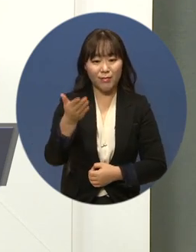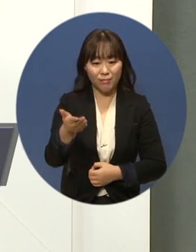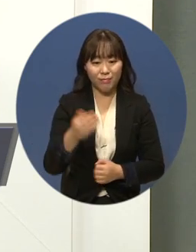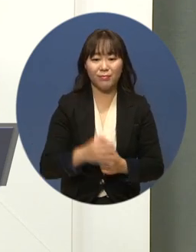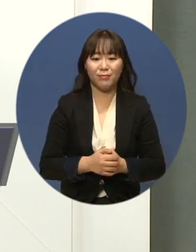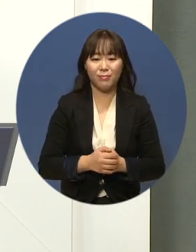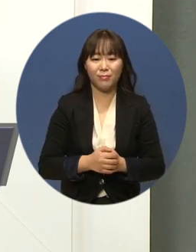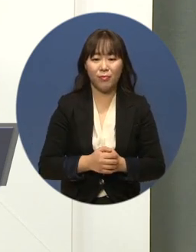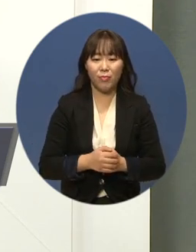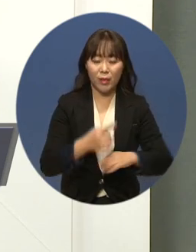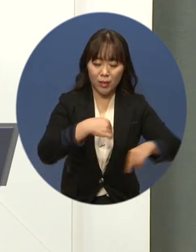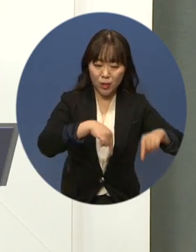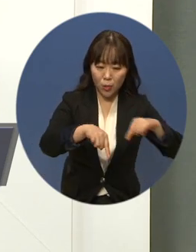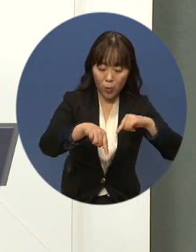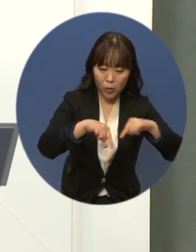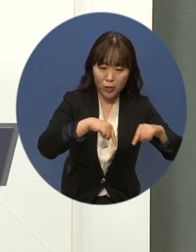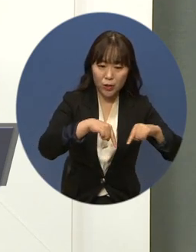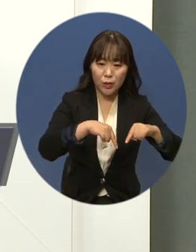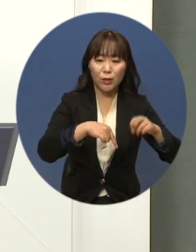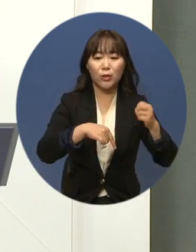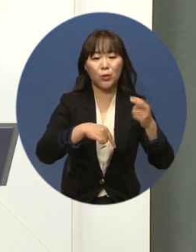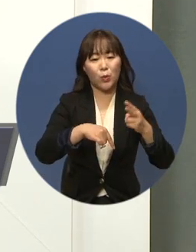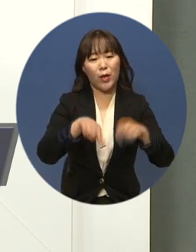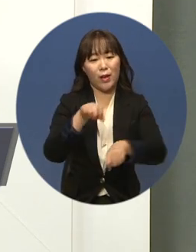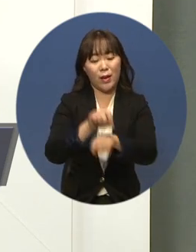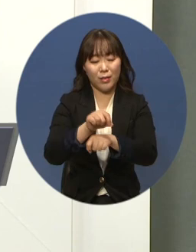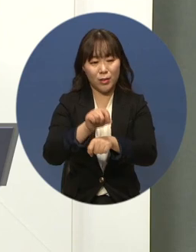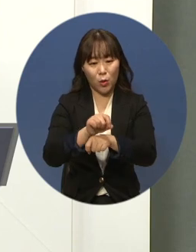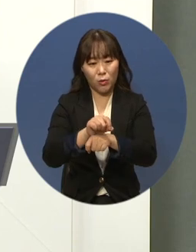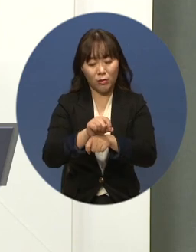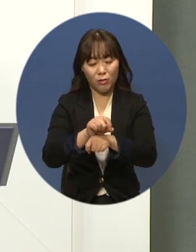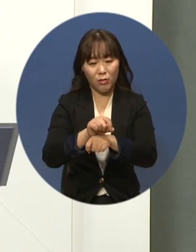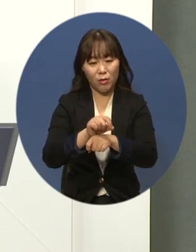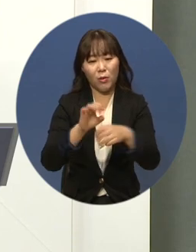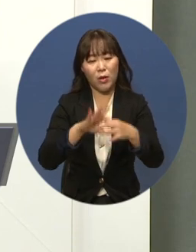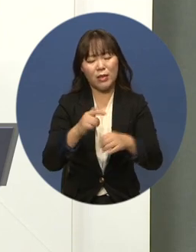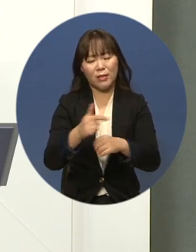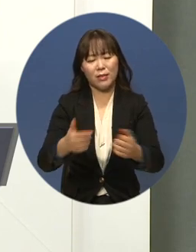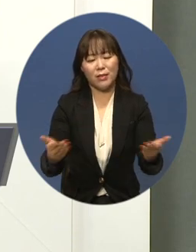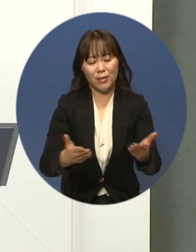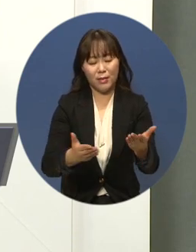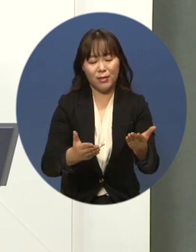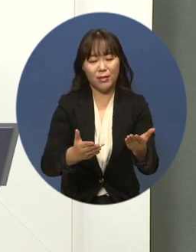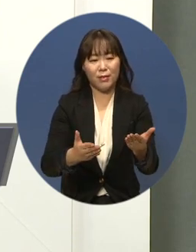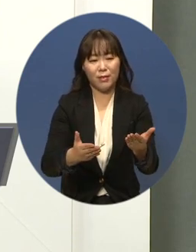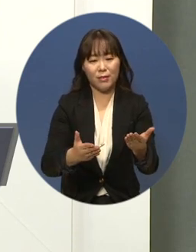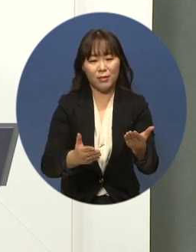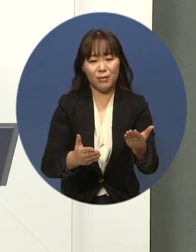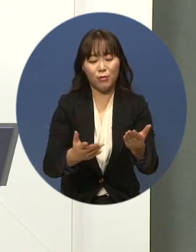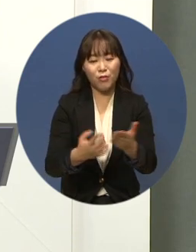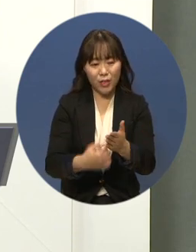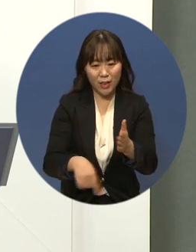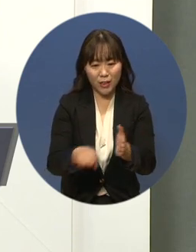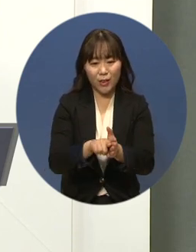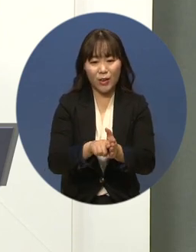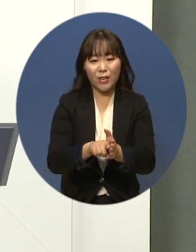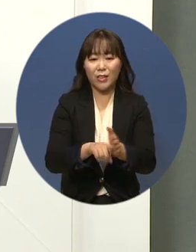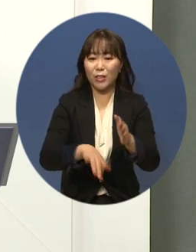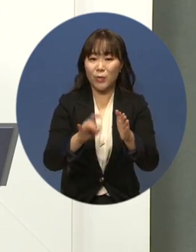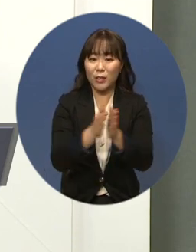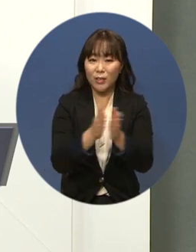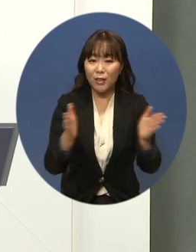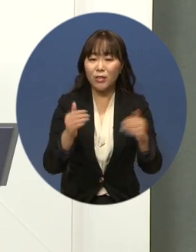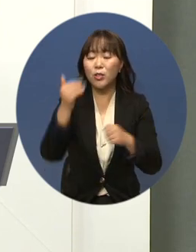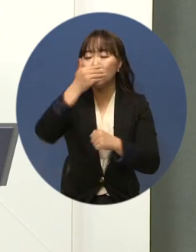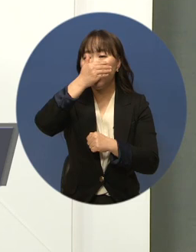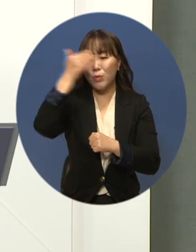의원께서는 정치 또는 행정, 큰 일을 하기 위해서 출발을